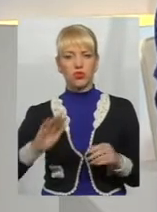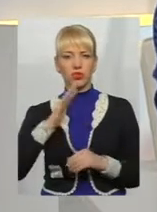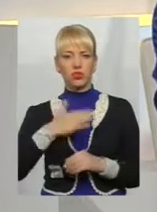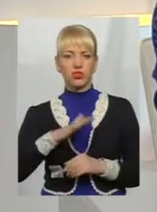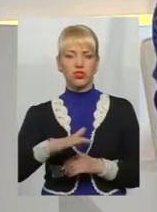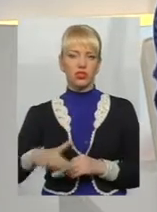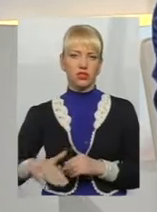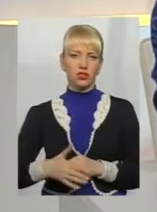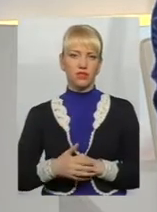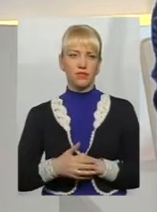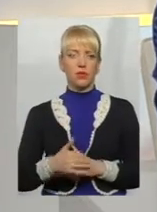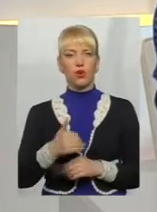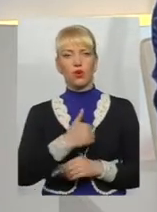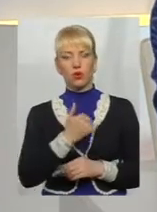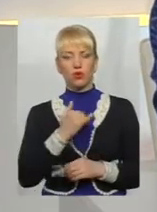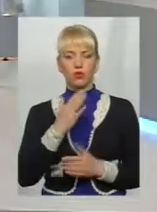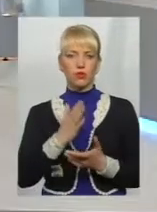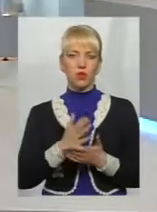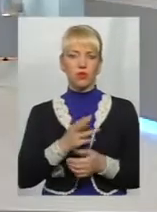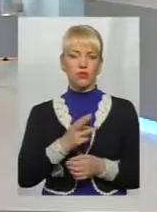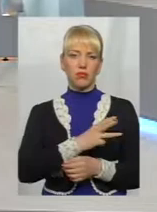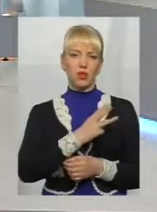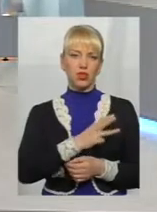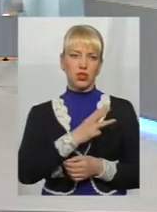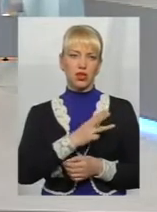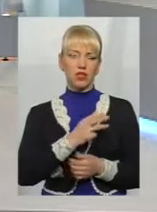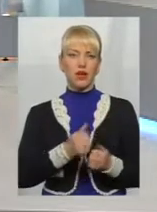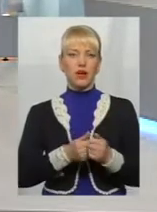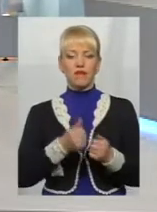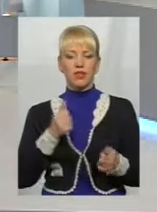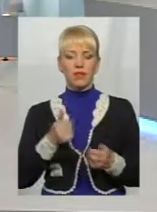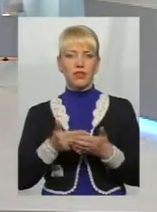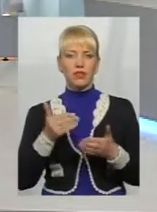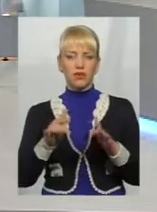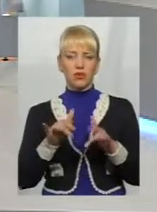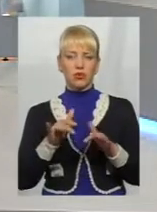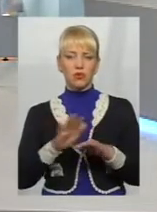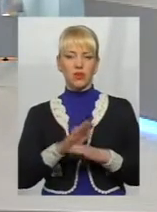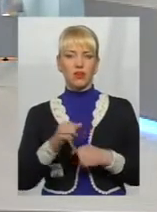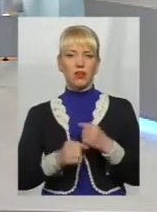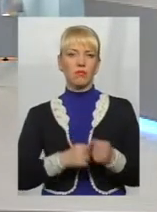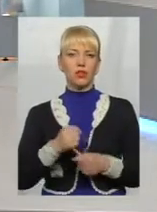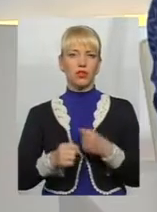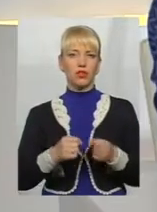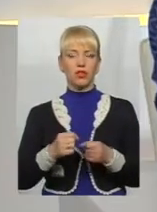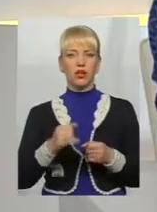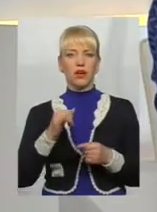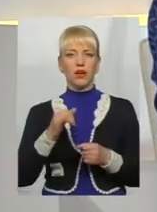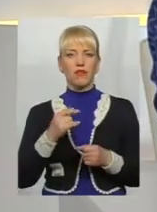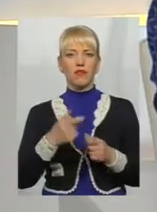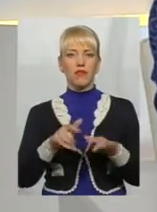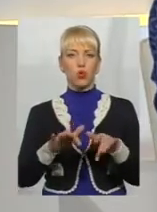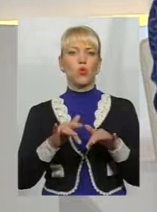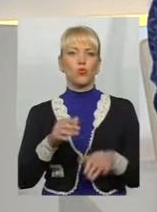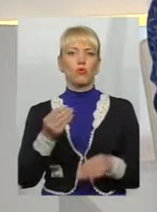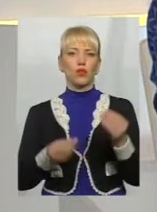діти хочуть і мають бажання відірватися від комп'ютерів і не бігати віртуально в якійсь